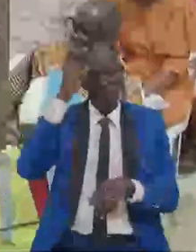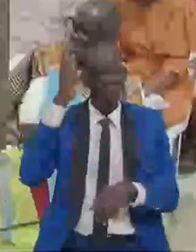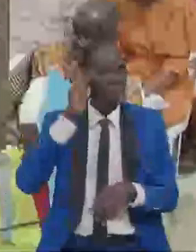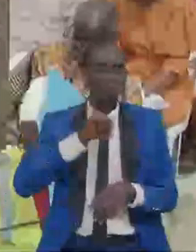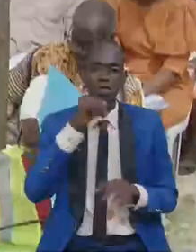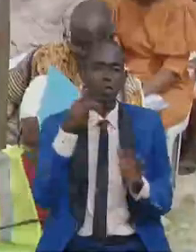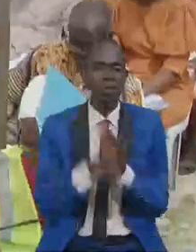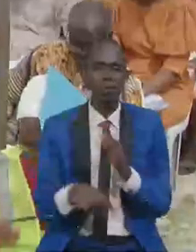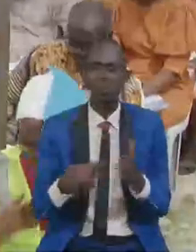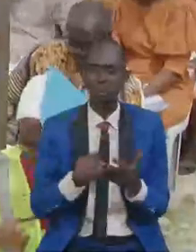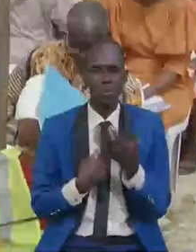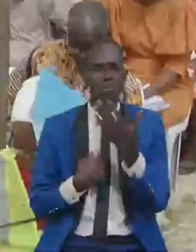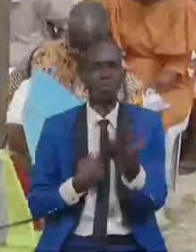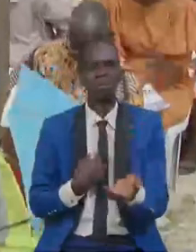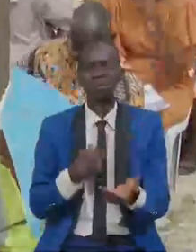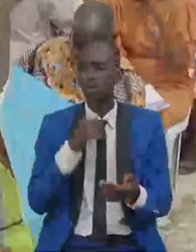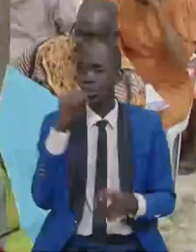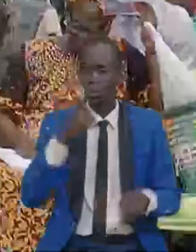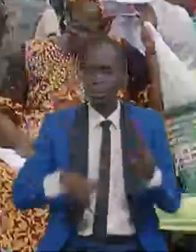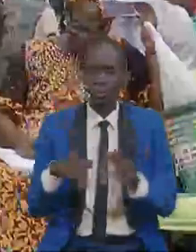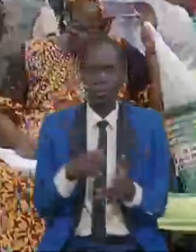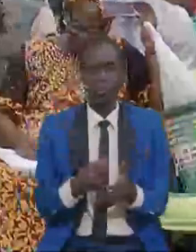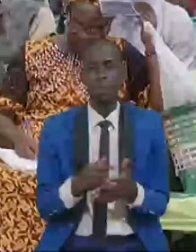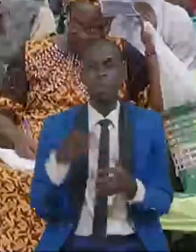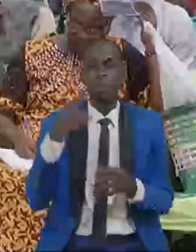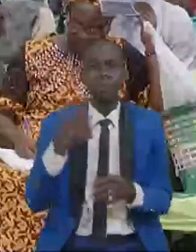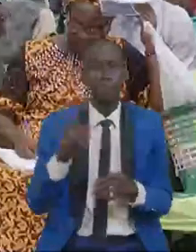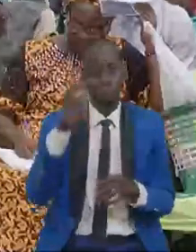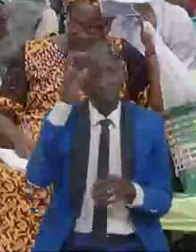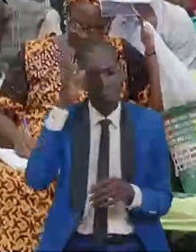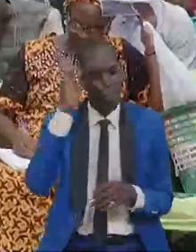Il ne va pas te détruire. C'est comme ça que tu dis ton amen.